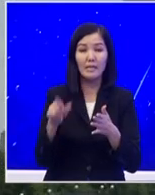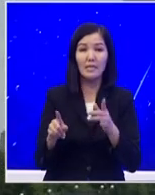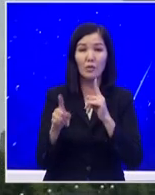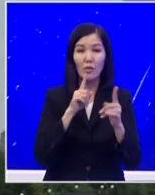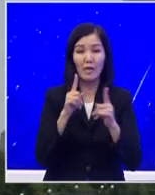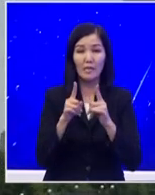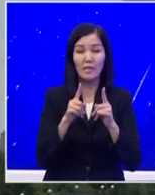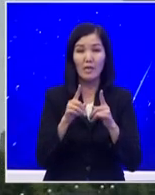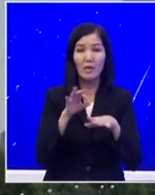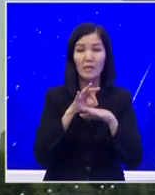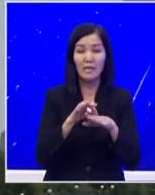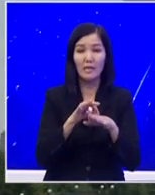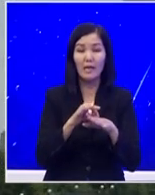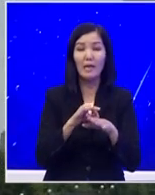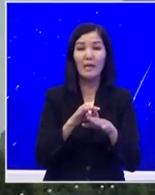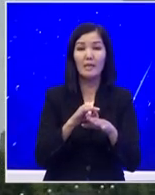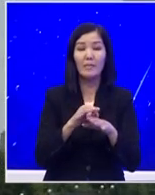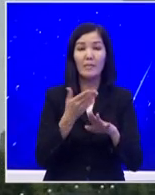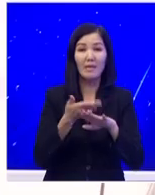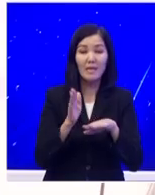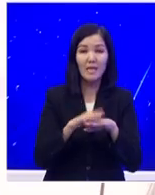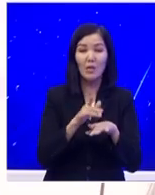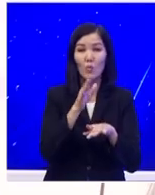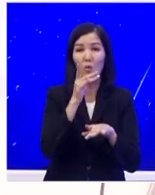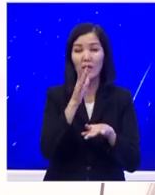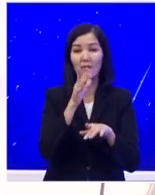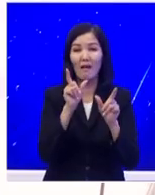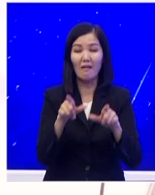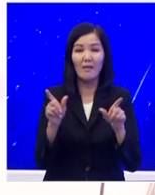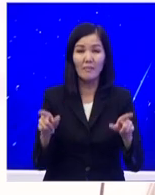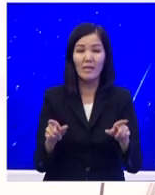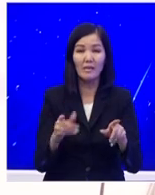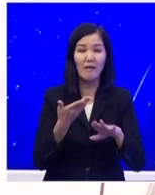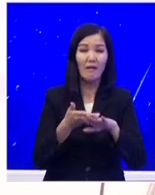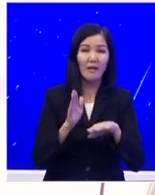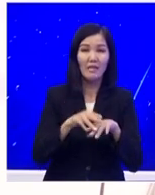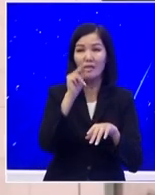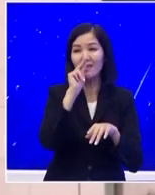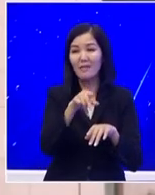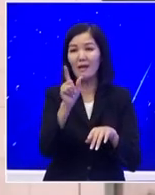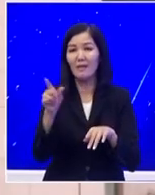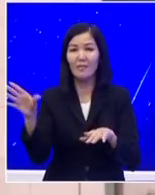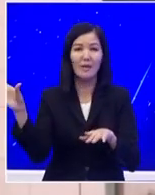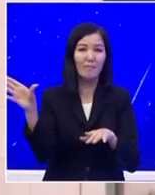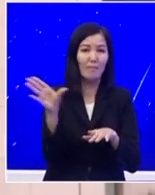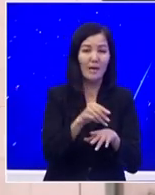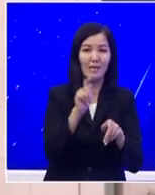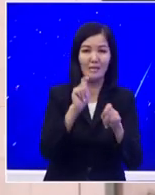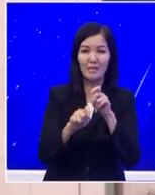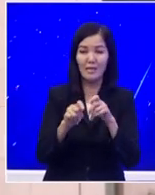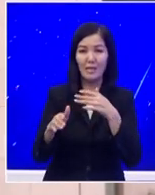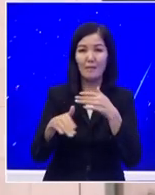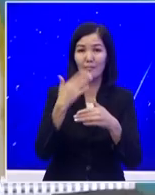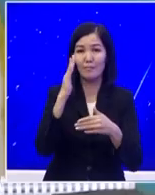отырысында осылай деді. Қысылтаяң шақта халықты сарсаңға салған адамдар мен қиындықтарға кінәлі барлық жауапты тұлға жауапқа